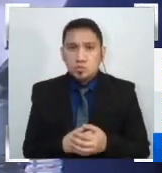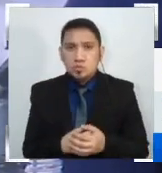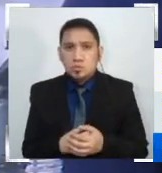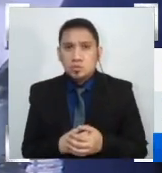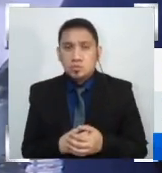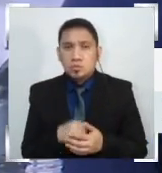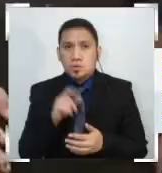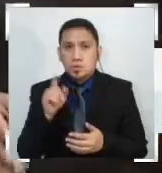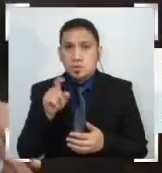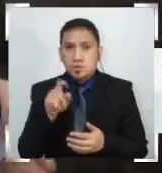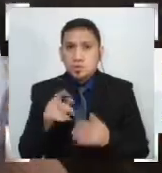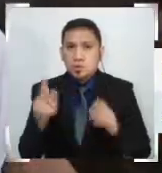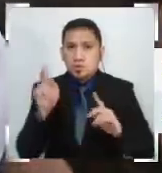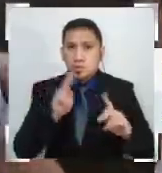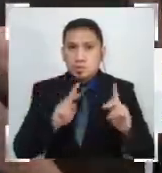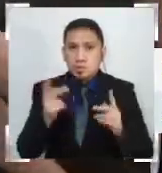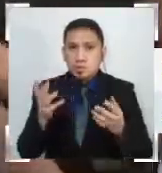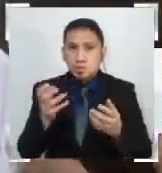hinahanapan ka ng tao. Ngayon.